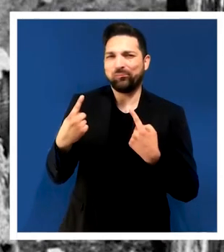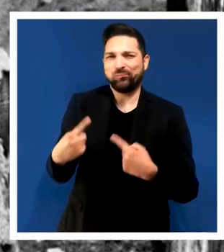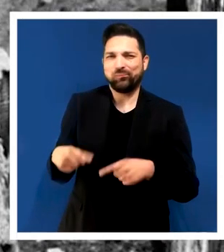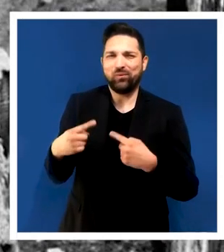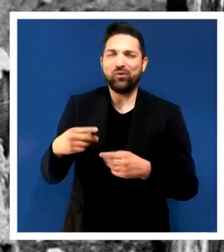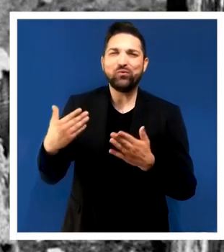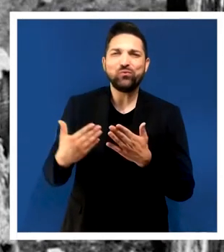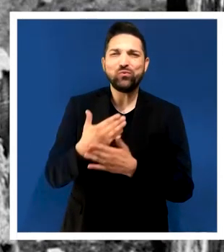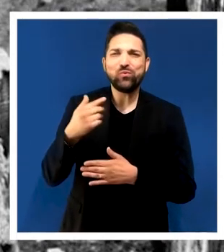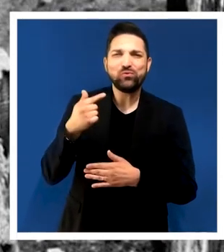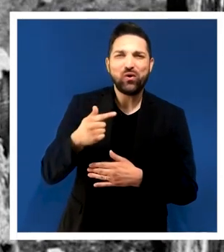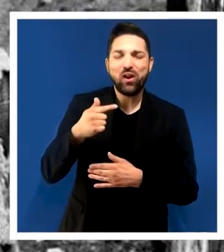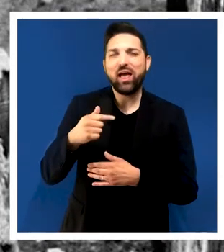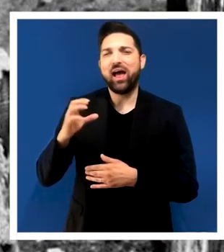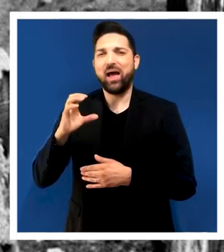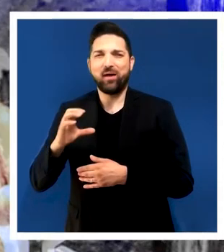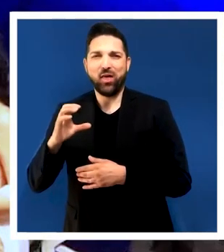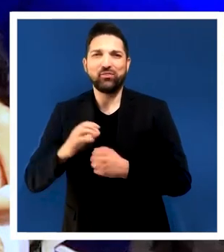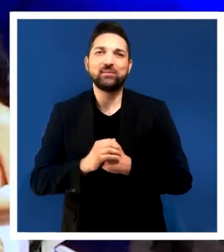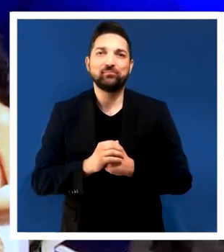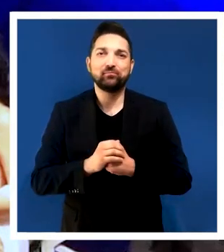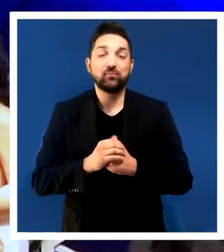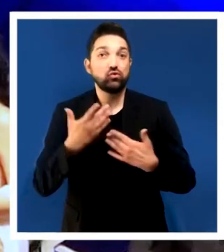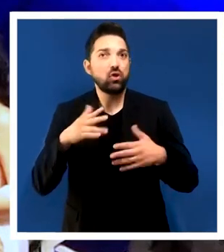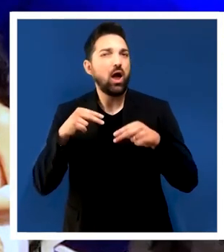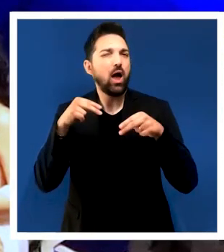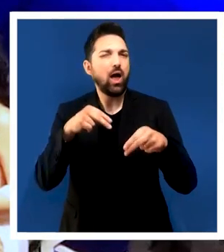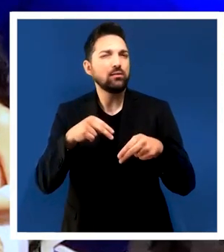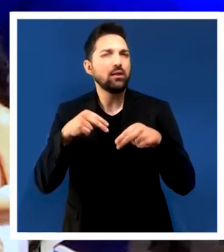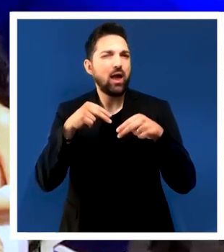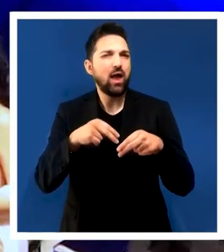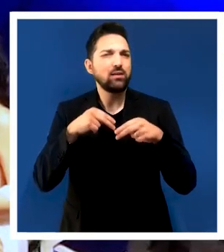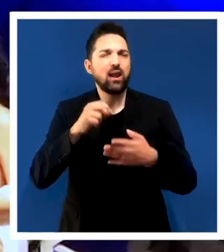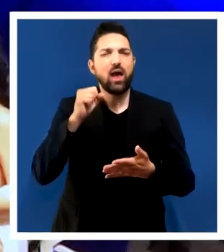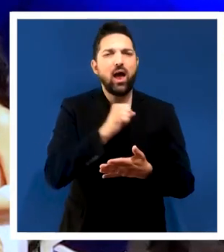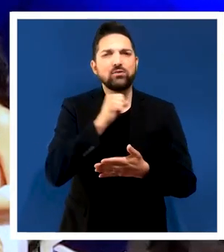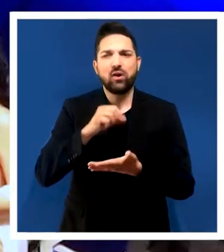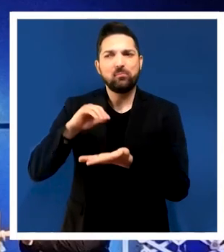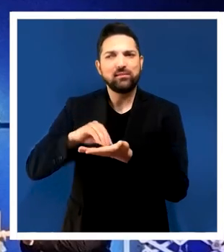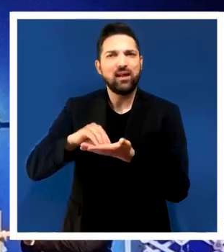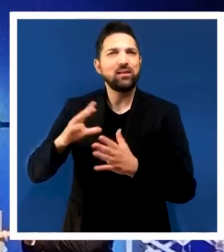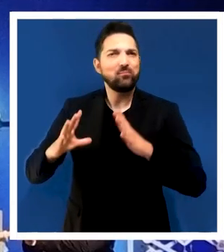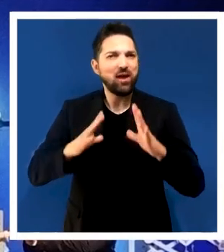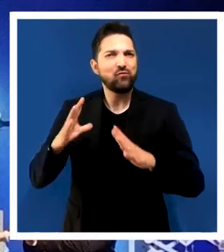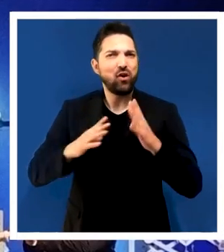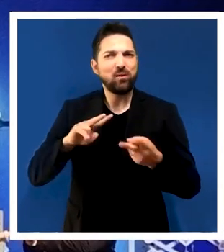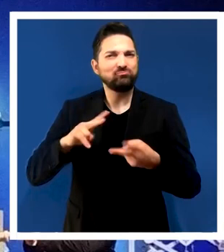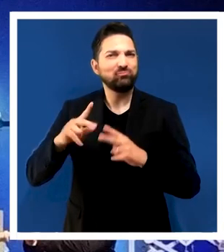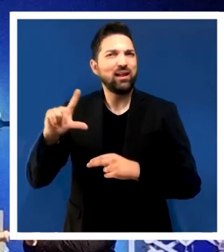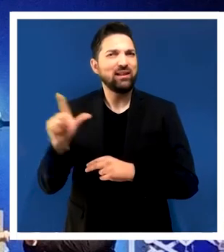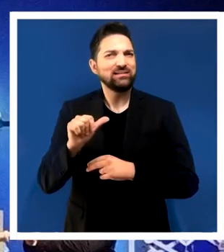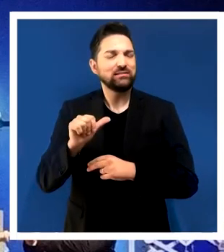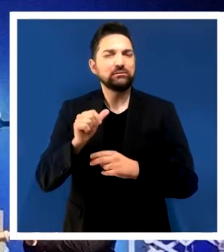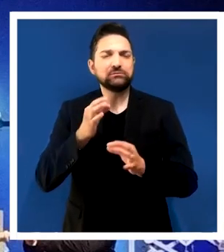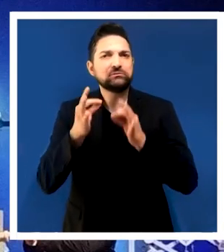New Trolls e Camaleonti. Da diversi anni eseguite concerti tradotti in LIS, che cosa significa? La formazione